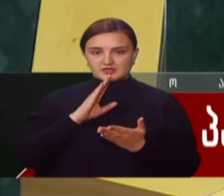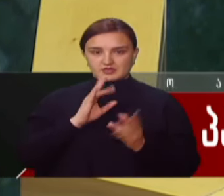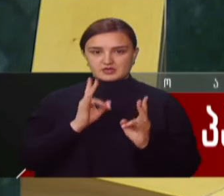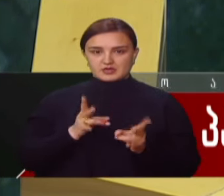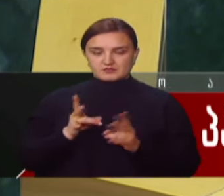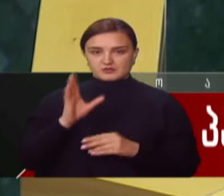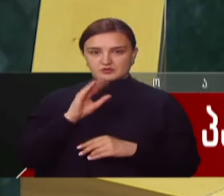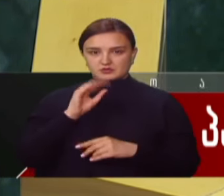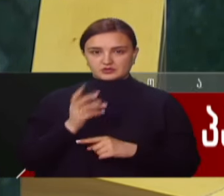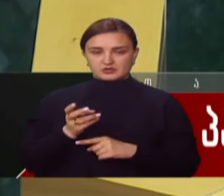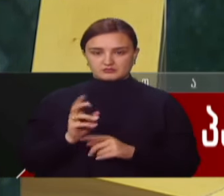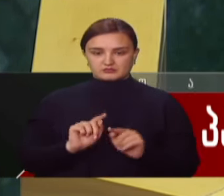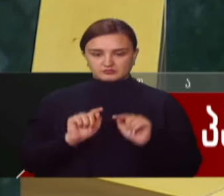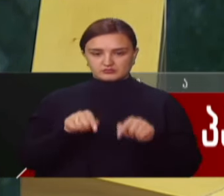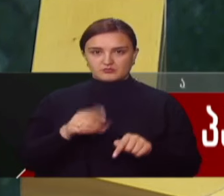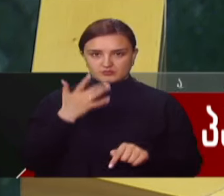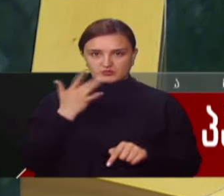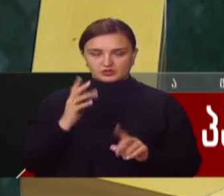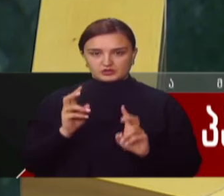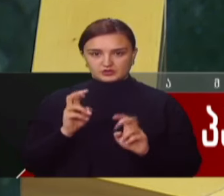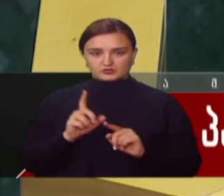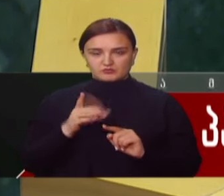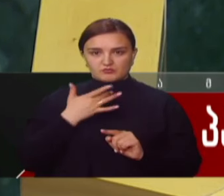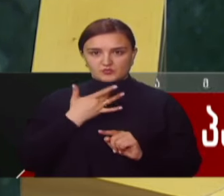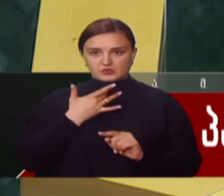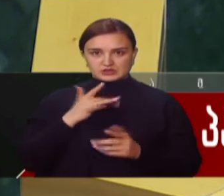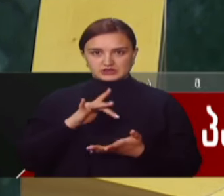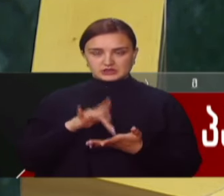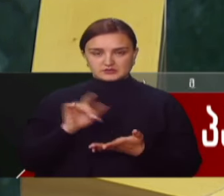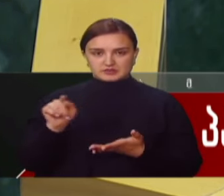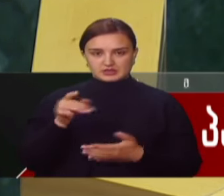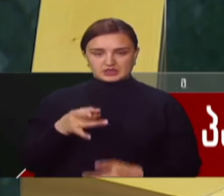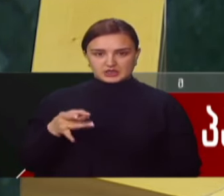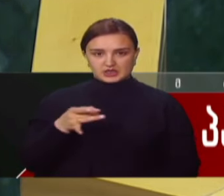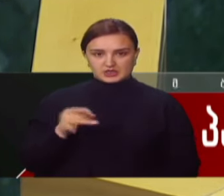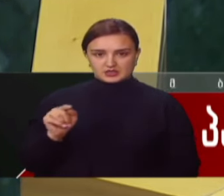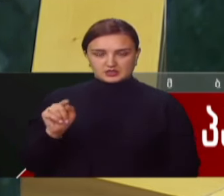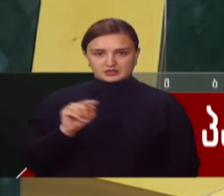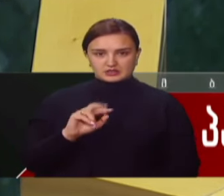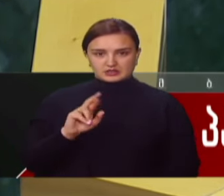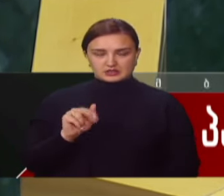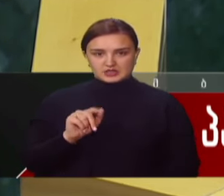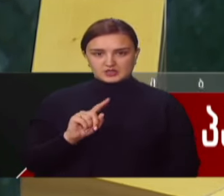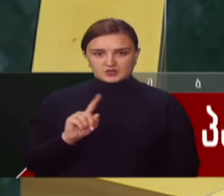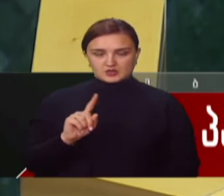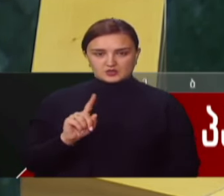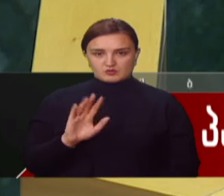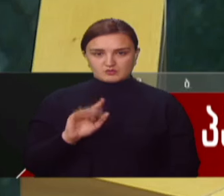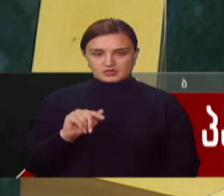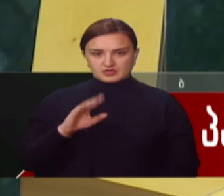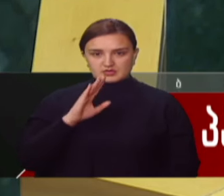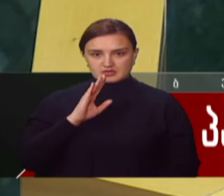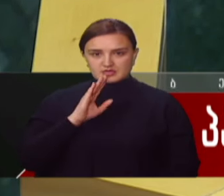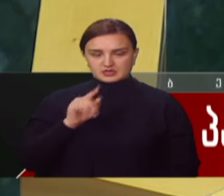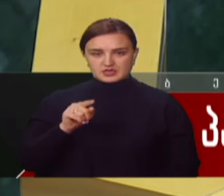როდესაც ისინი მოდიან პოლიტიკაში, მათ შორის მუნიციპალიტეტებში განსაკუთრებით და რეგიონებში. Dar omara ეს გენდერული კვოტა